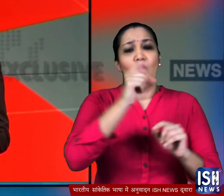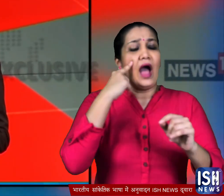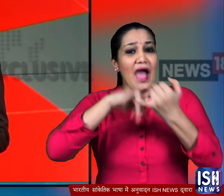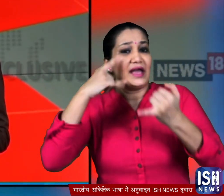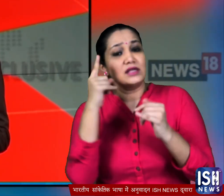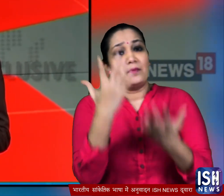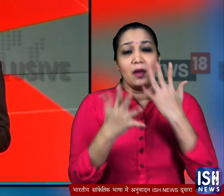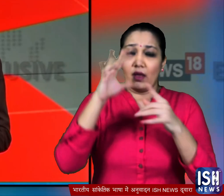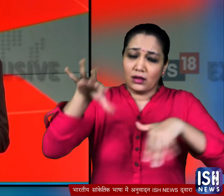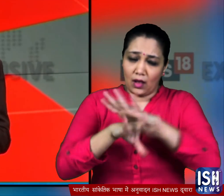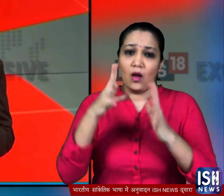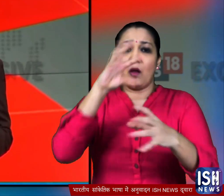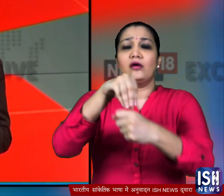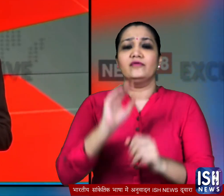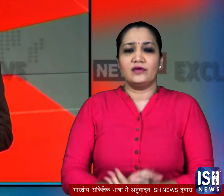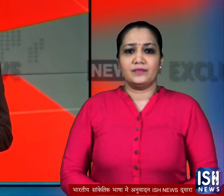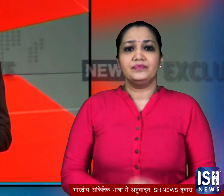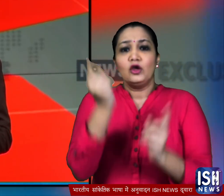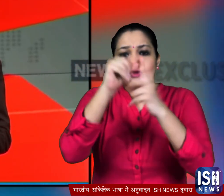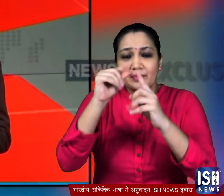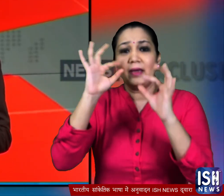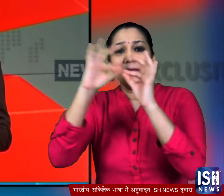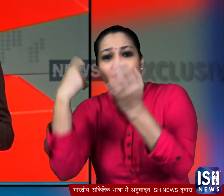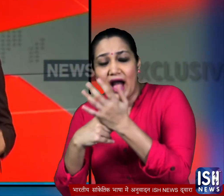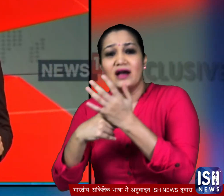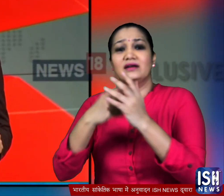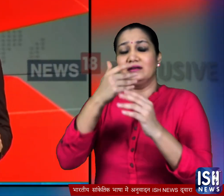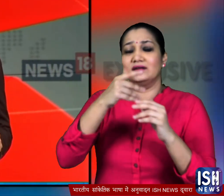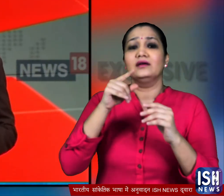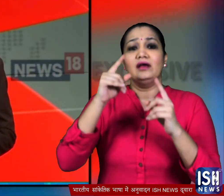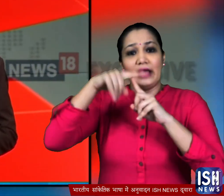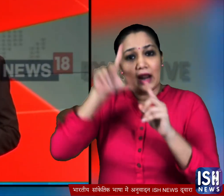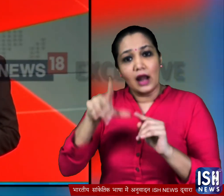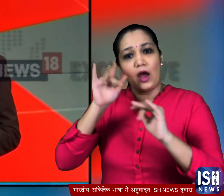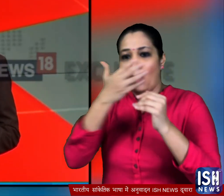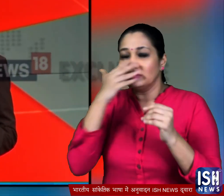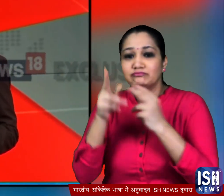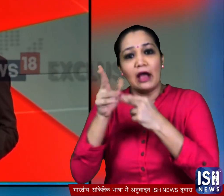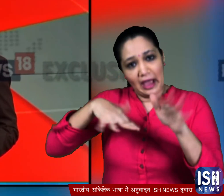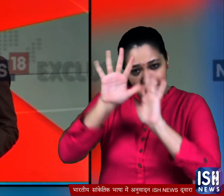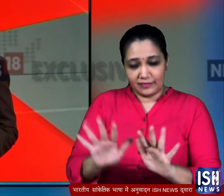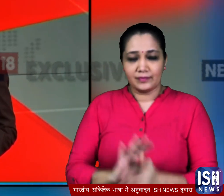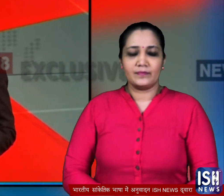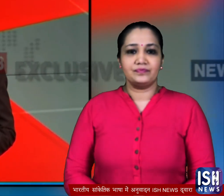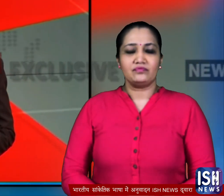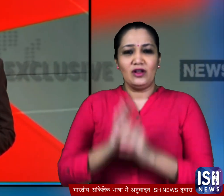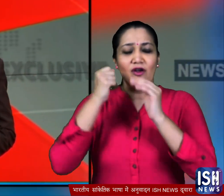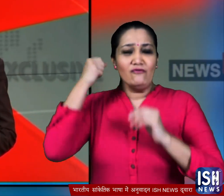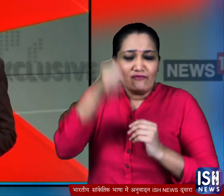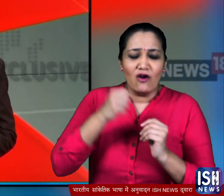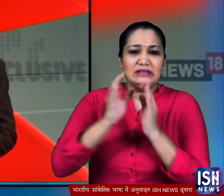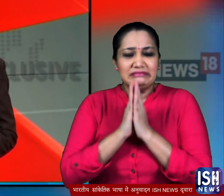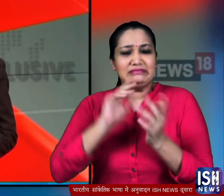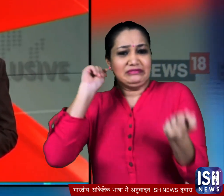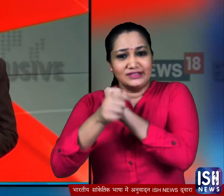के हाथ होने का शक है, जिसके स्लीपर सेल यूपी, बिहार और तेलंगाना में है। जबरन धर्म परिवर्तन केस में ईडी